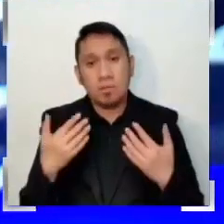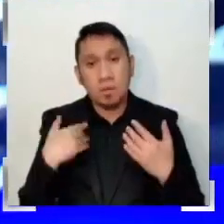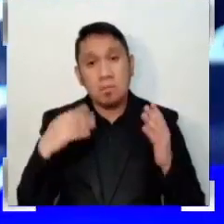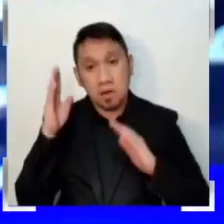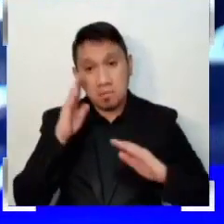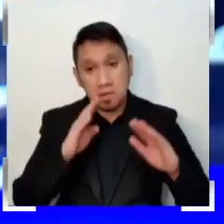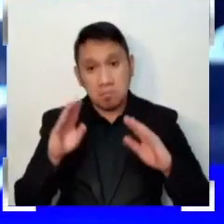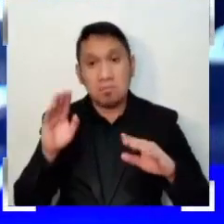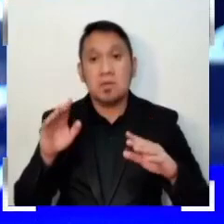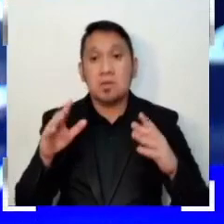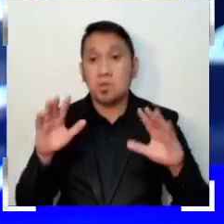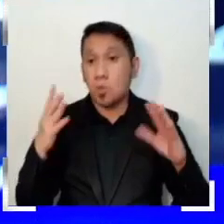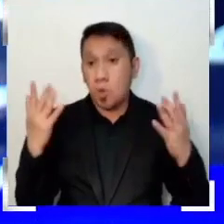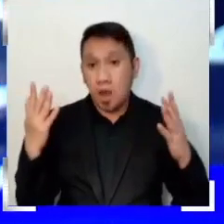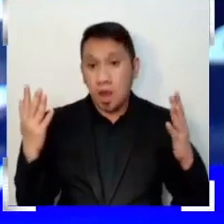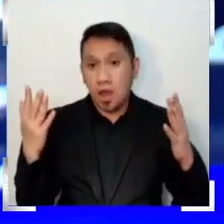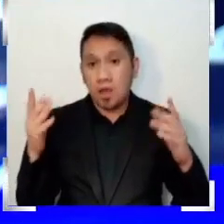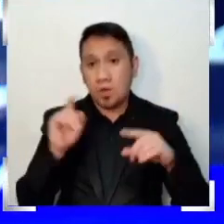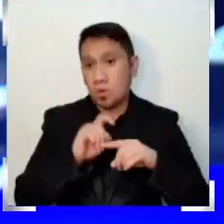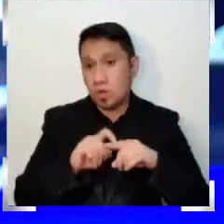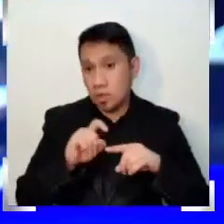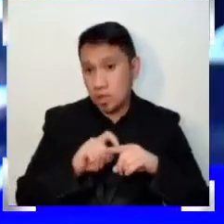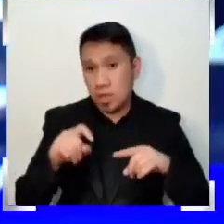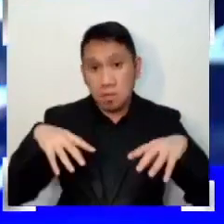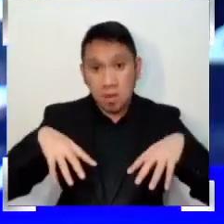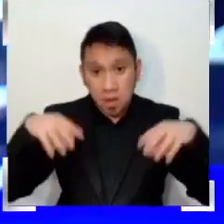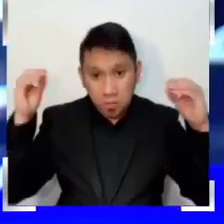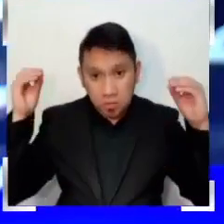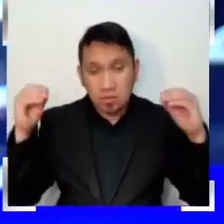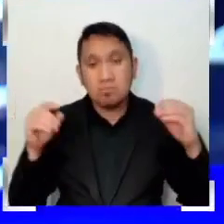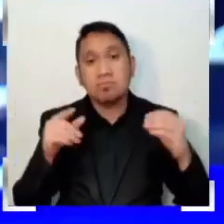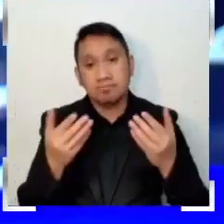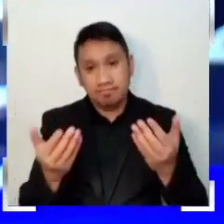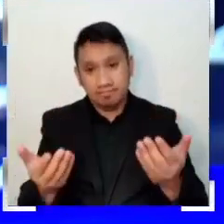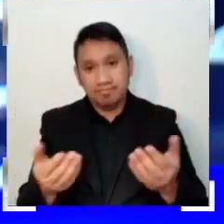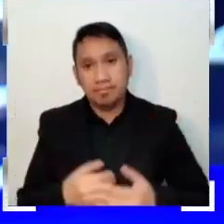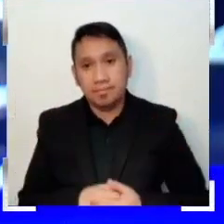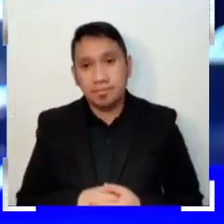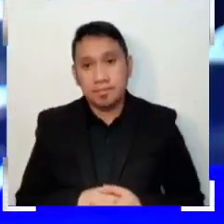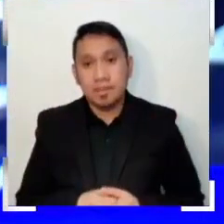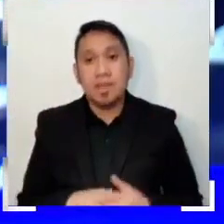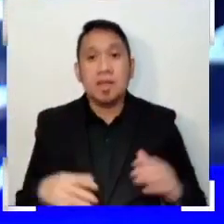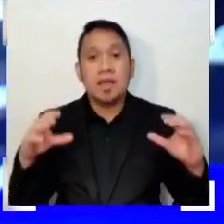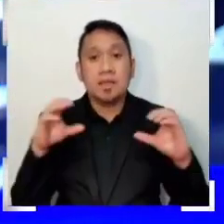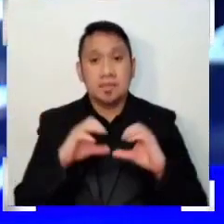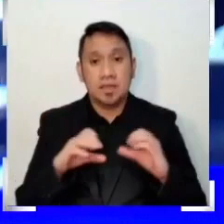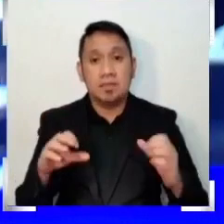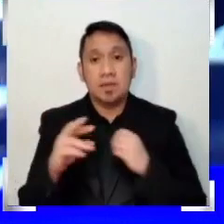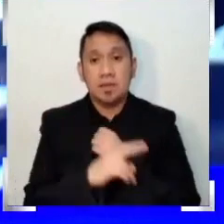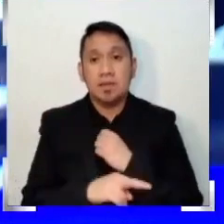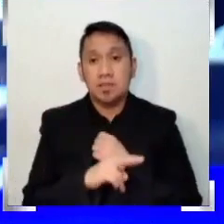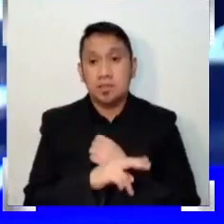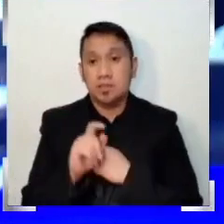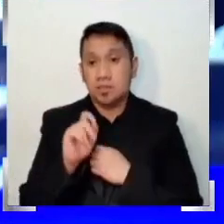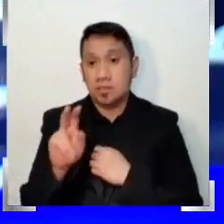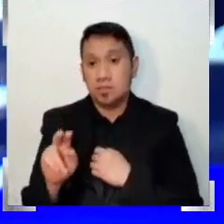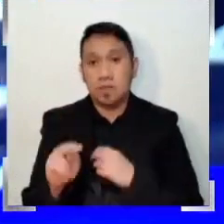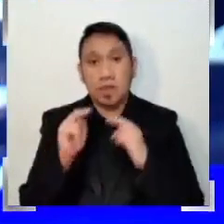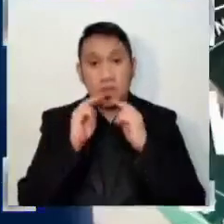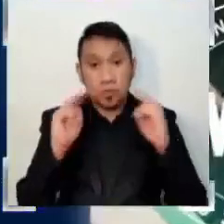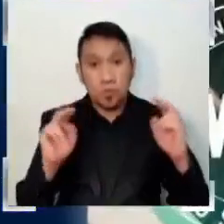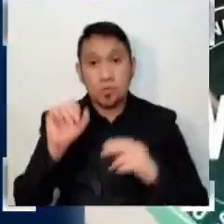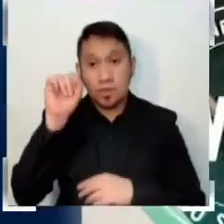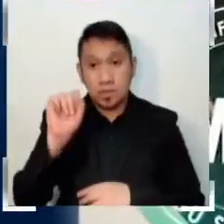ng lalawigan sa supply ng kuryente sa pagsaksi ni Andrew Bernardo ng GMA Regional TV, Balitang Southern Tagalog.